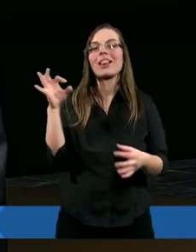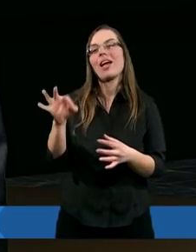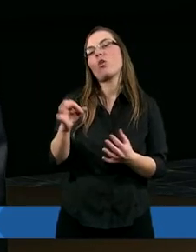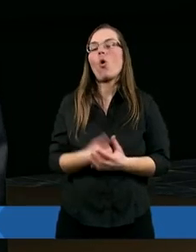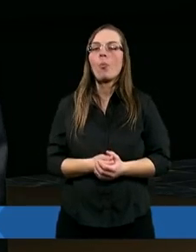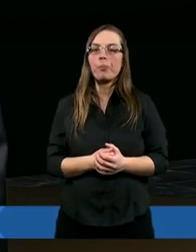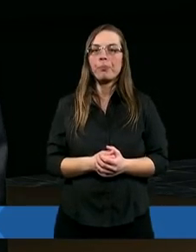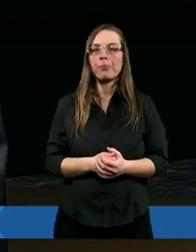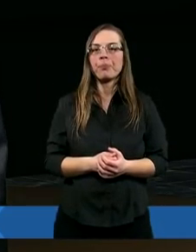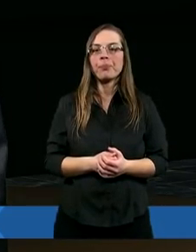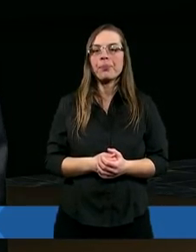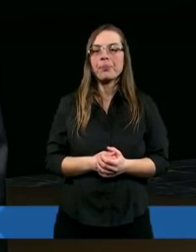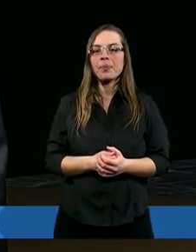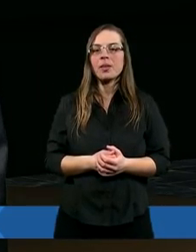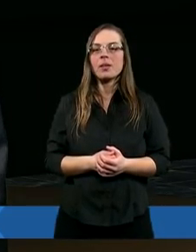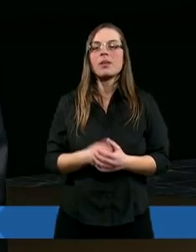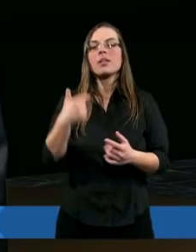Świętego.